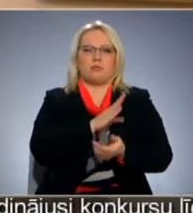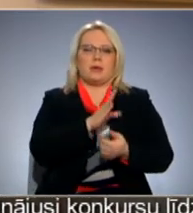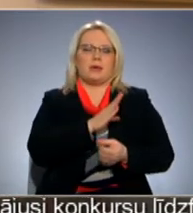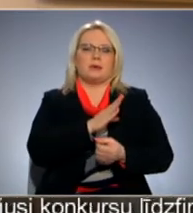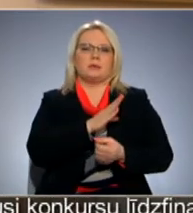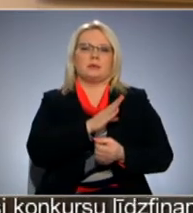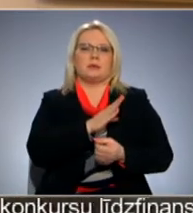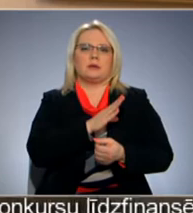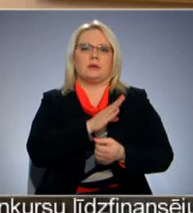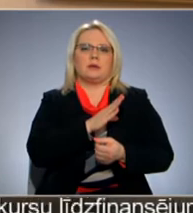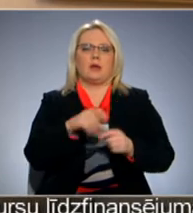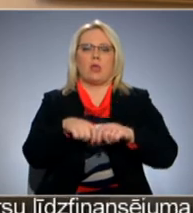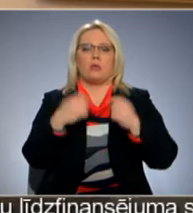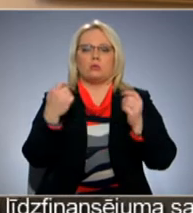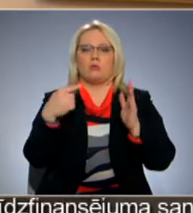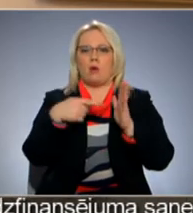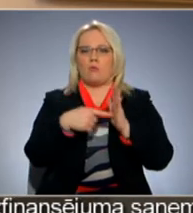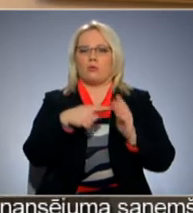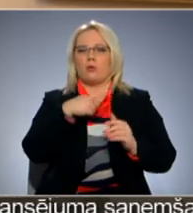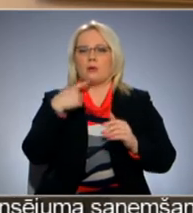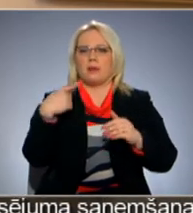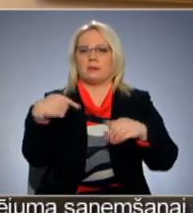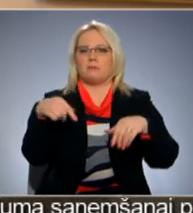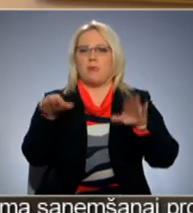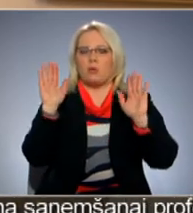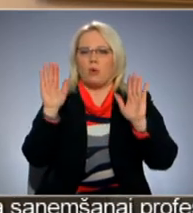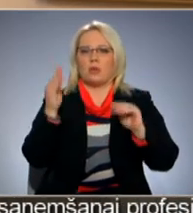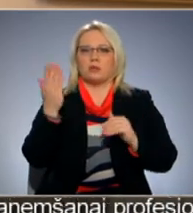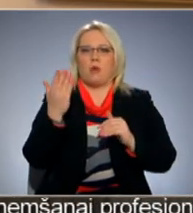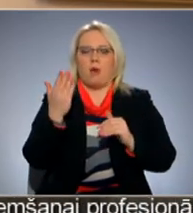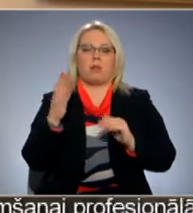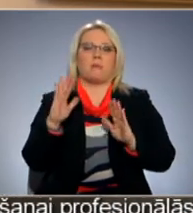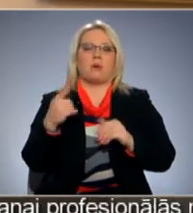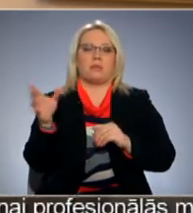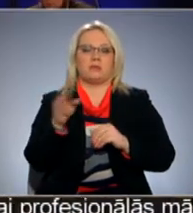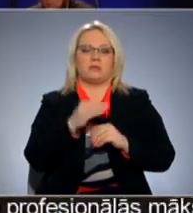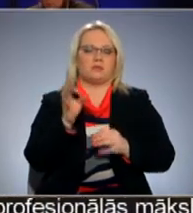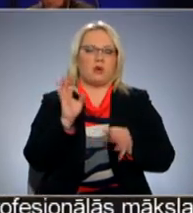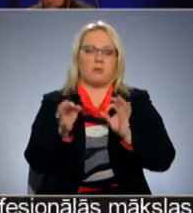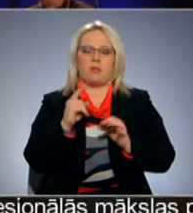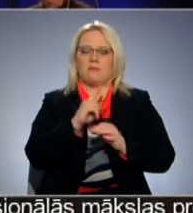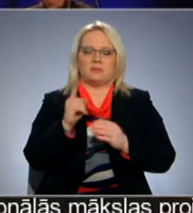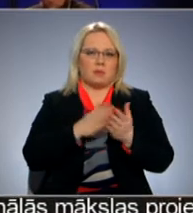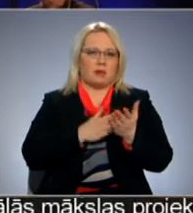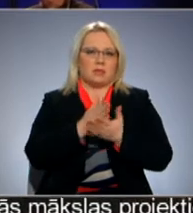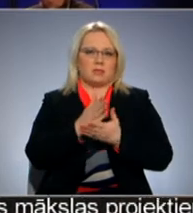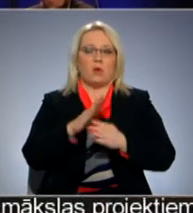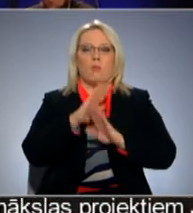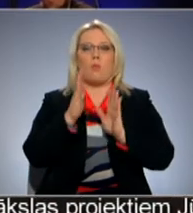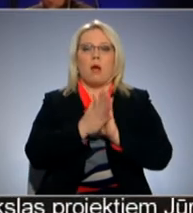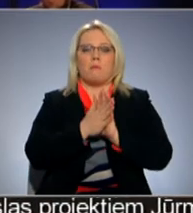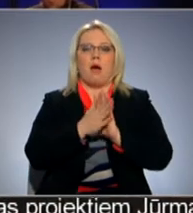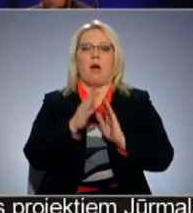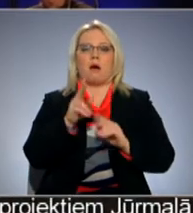uz lūzuma punktu un gribējies padoties kaut kādā ziņā. Bet, nu, tas viss normāli, tam visam jāiziet cauri. Kopā ar